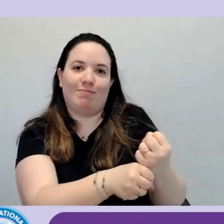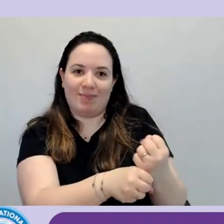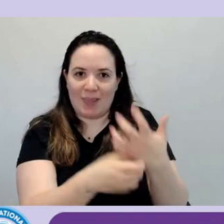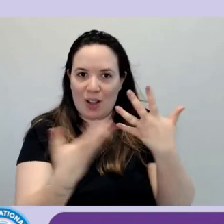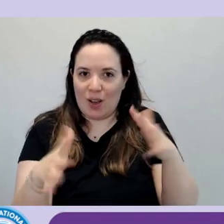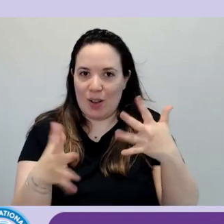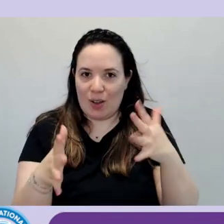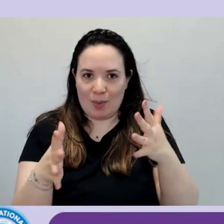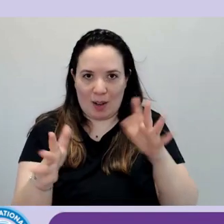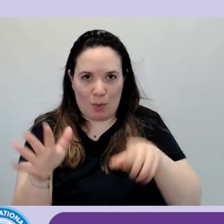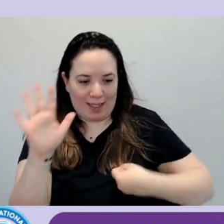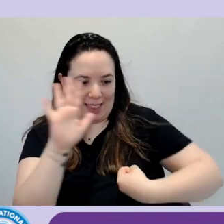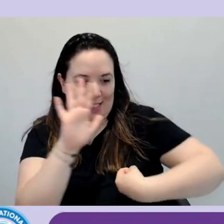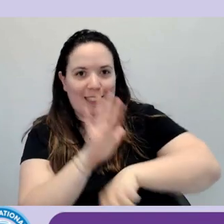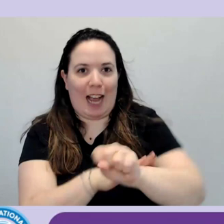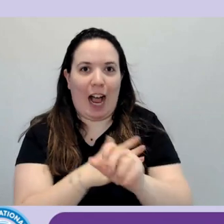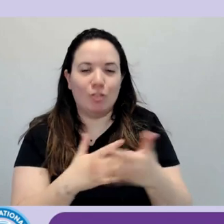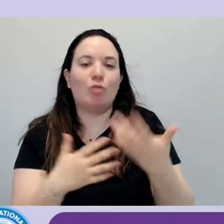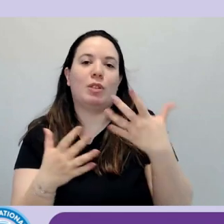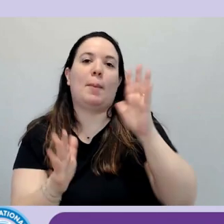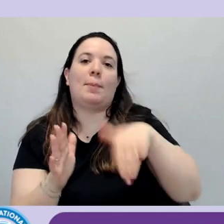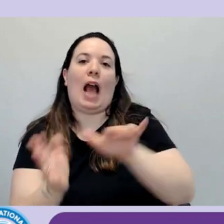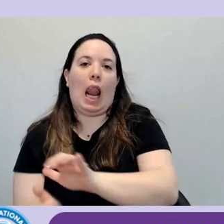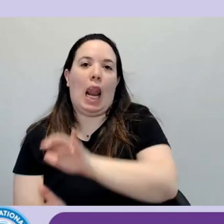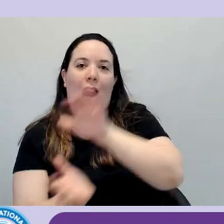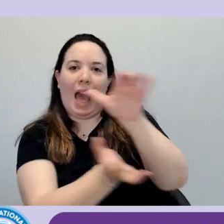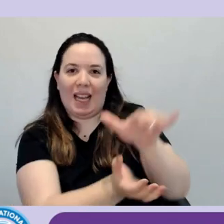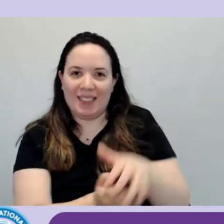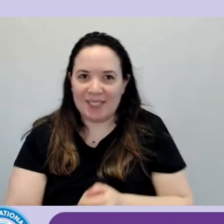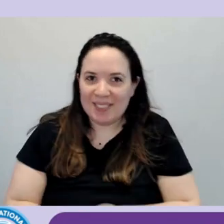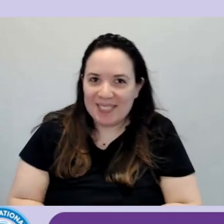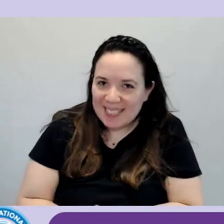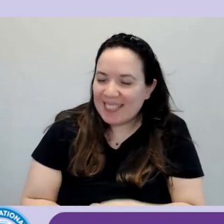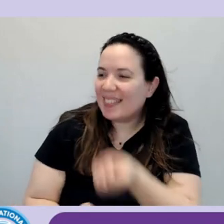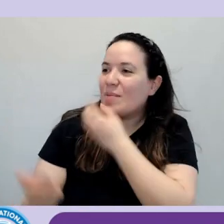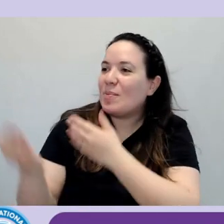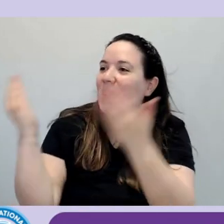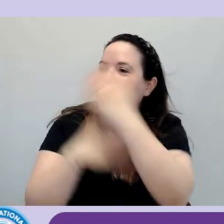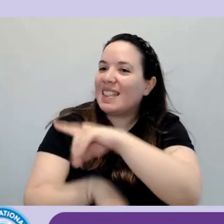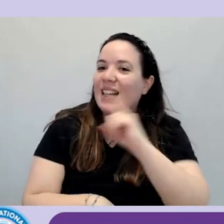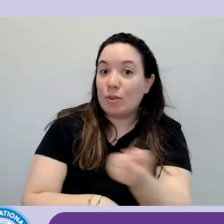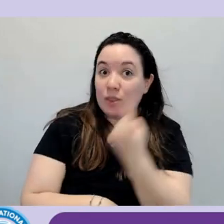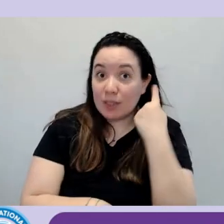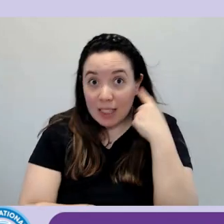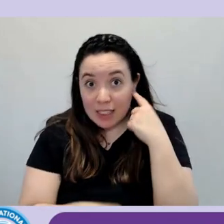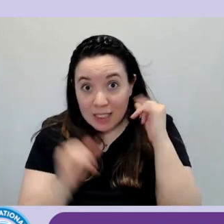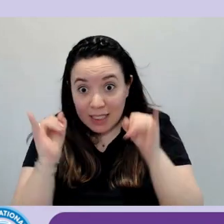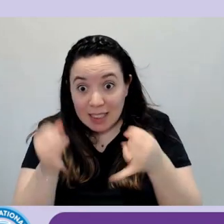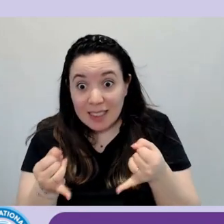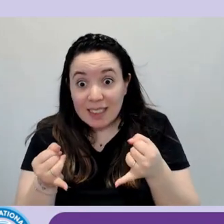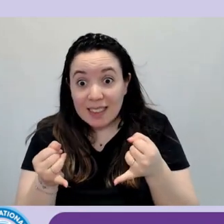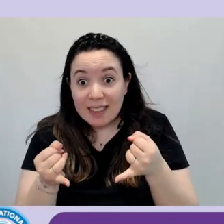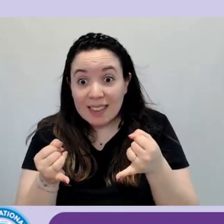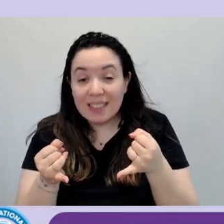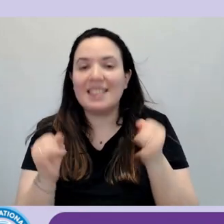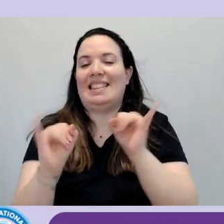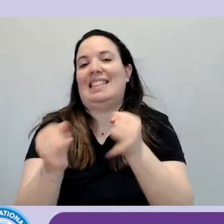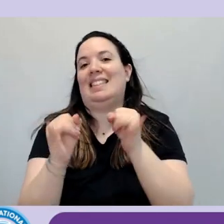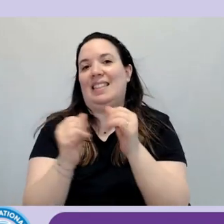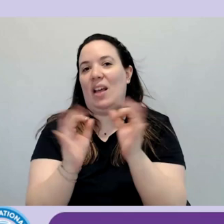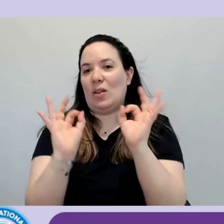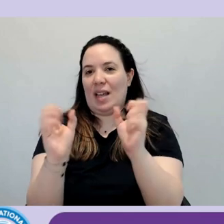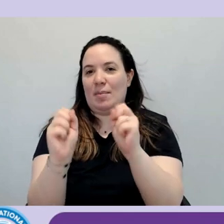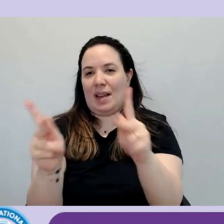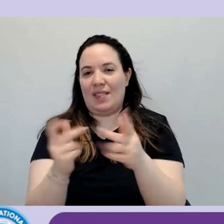in pre ambito calcistico Hai ragione Buonasera a tutti Mi sentite Sì assolut assolutamente sì oh